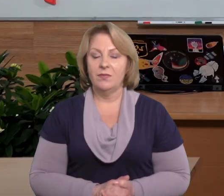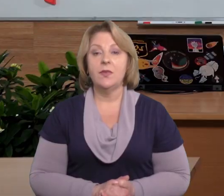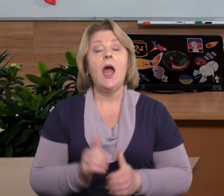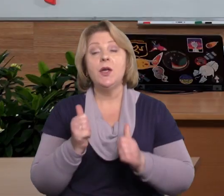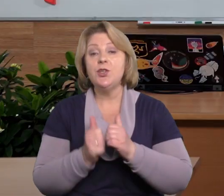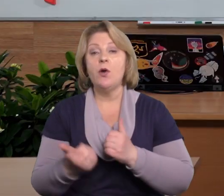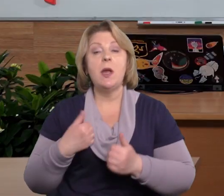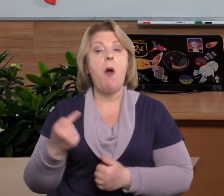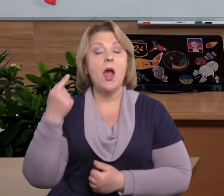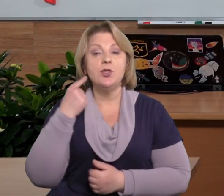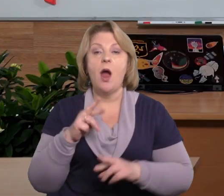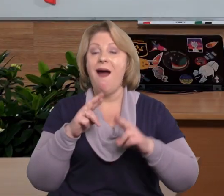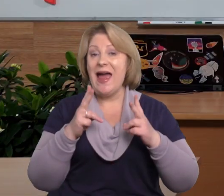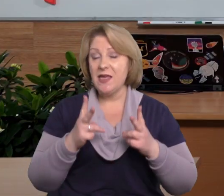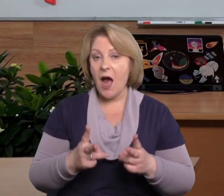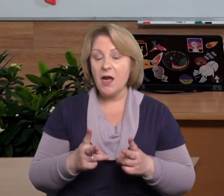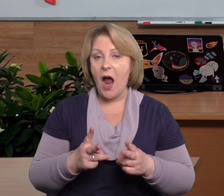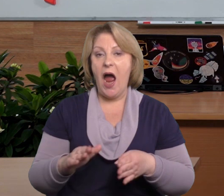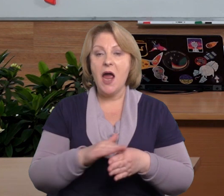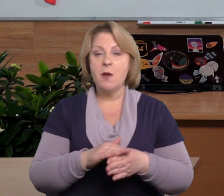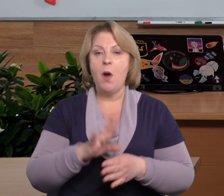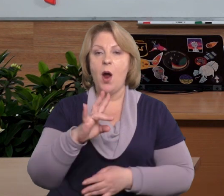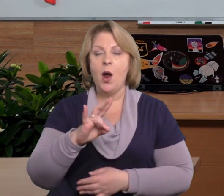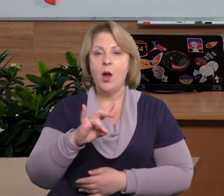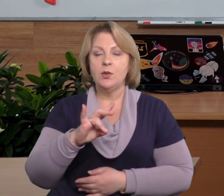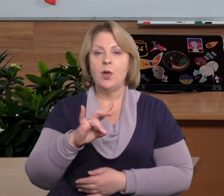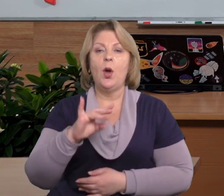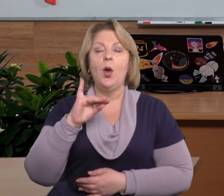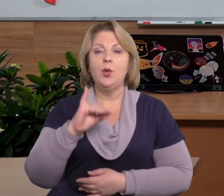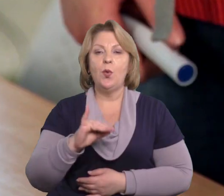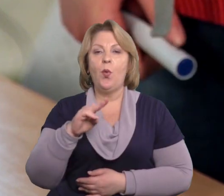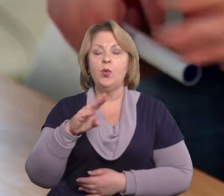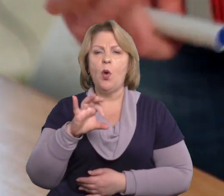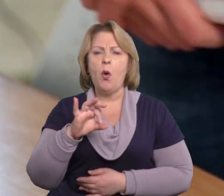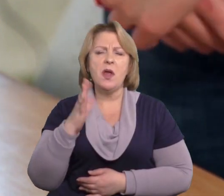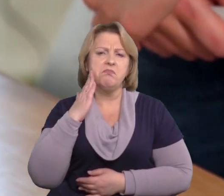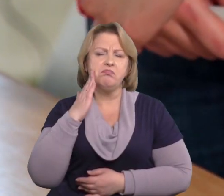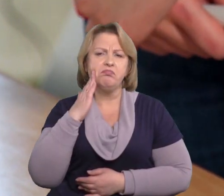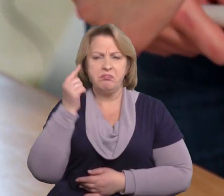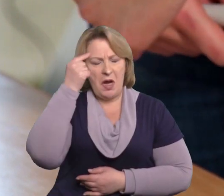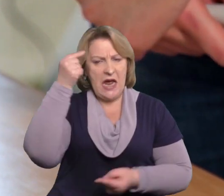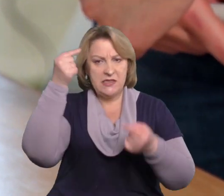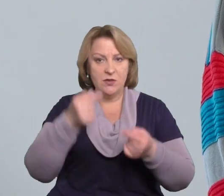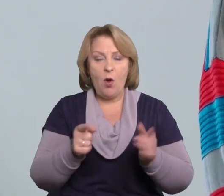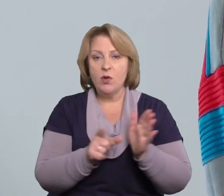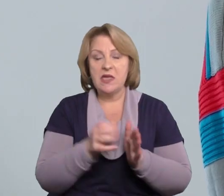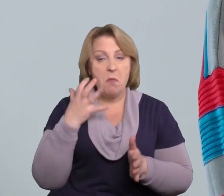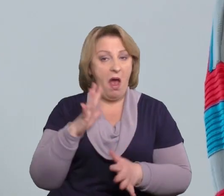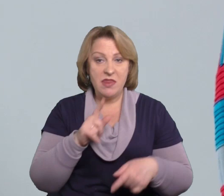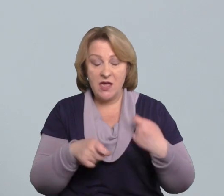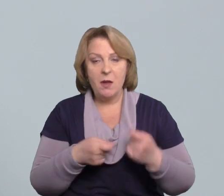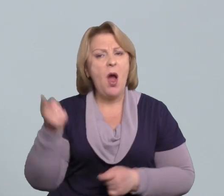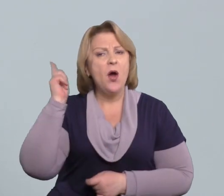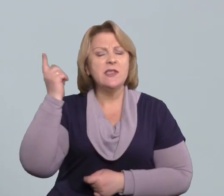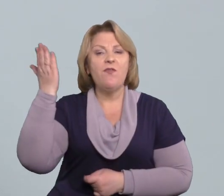Дуже часто ми чуємо, як ім'я Ньютона асоціюють із яблуком. І насправді не дарма. Тому що